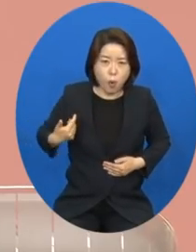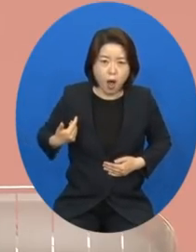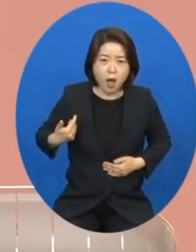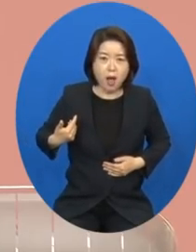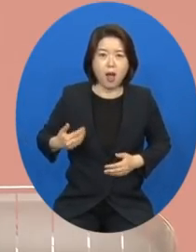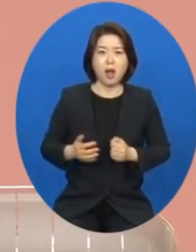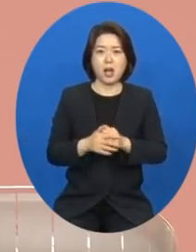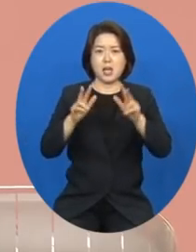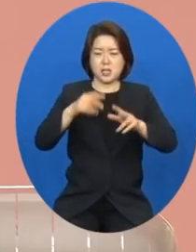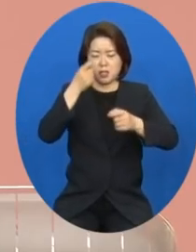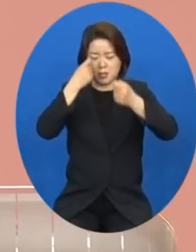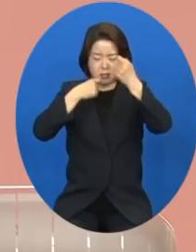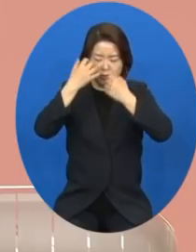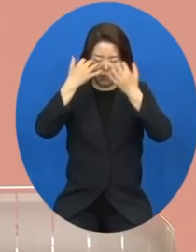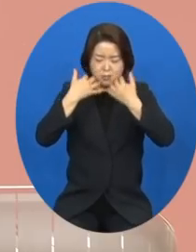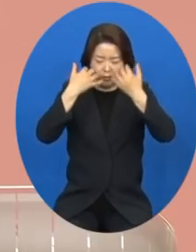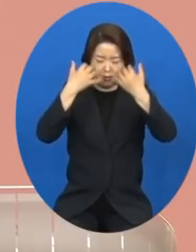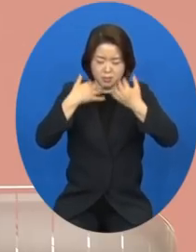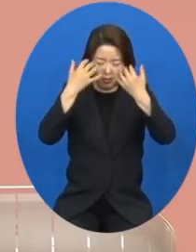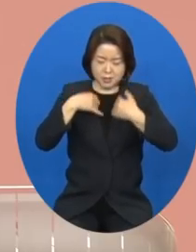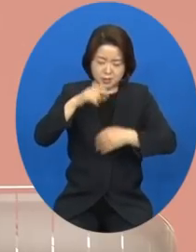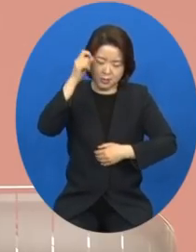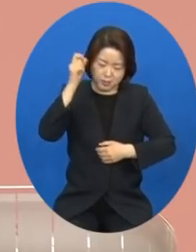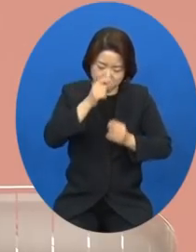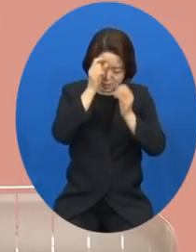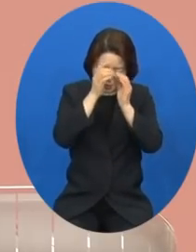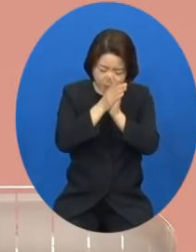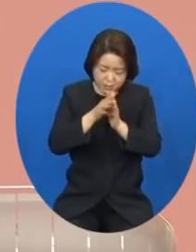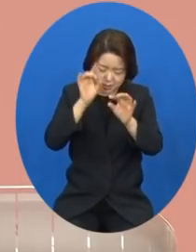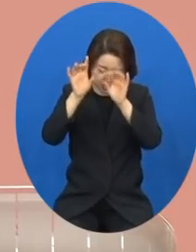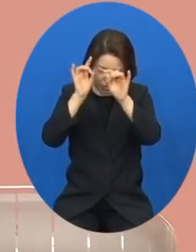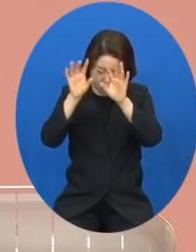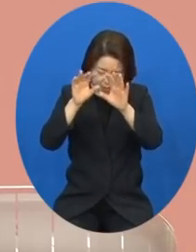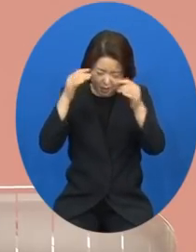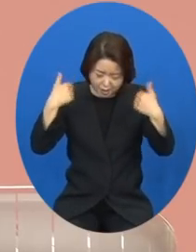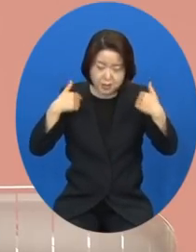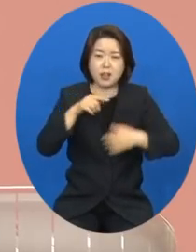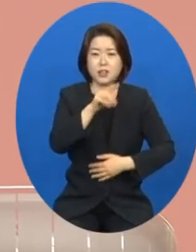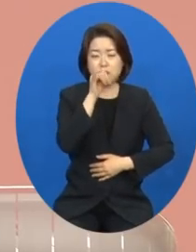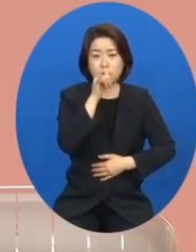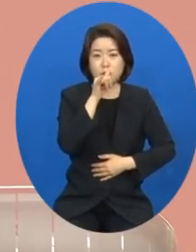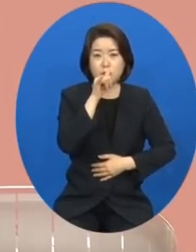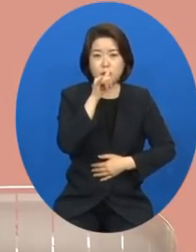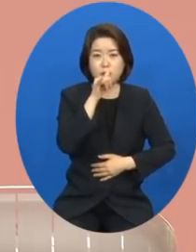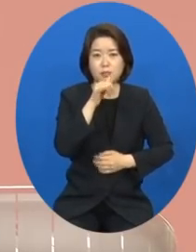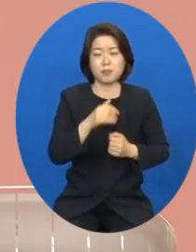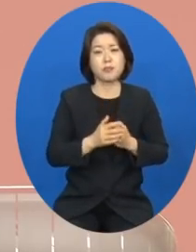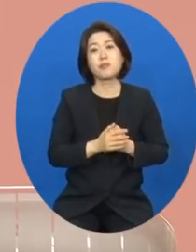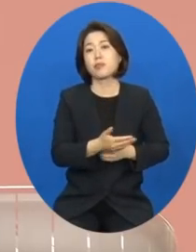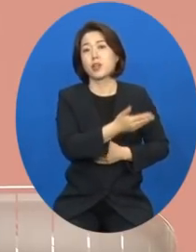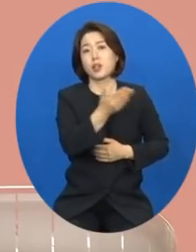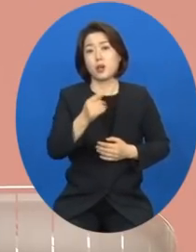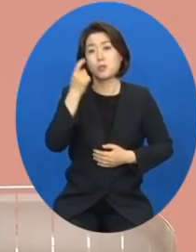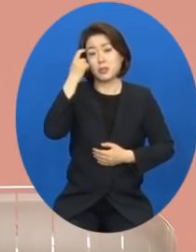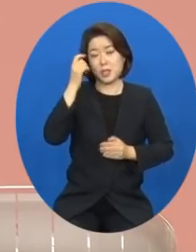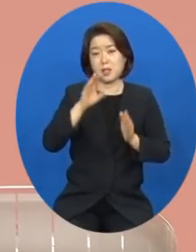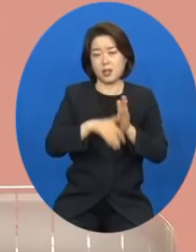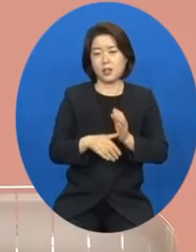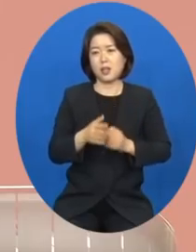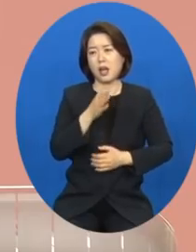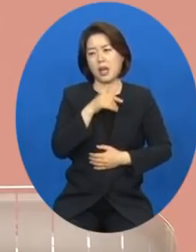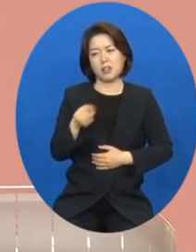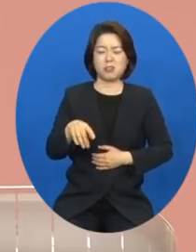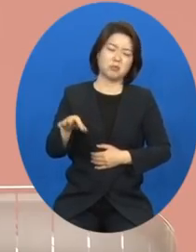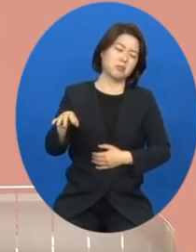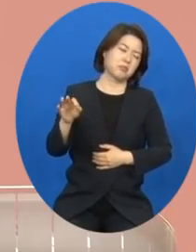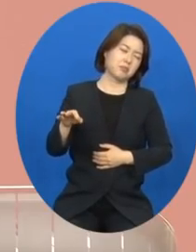지금도 눈물을 흘리며 새벽마다 기도하는 분들에게 했어요 여러분이 생각하기에 아 이거는 별로 4